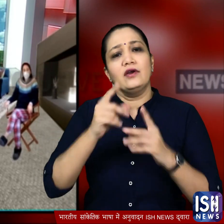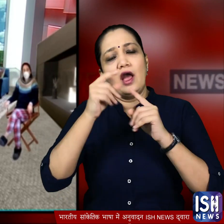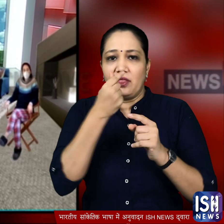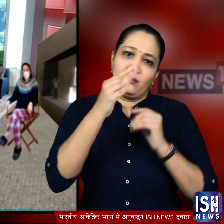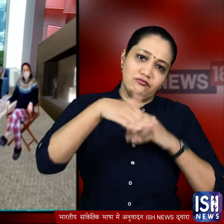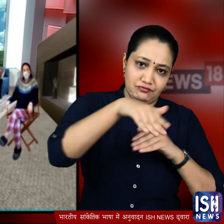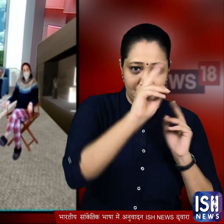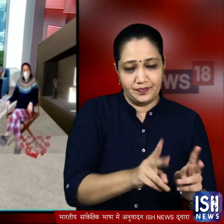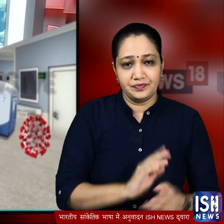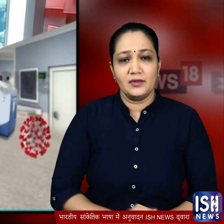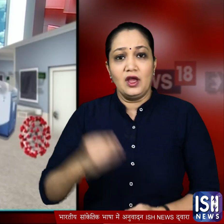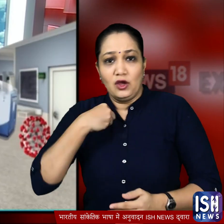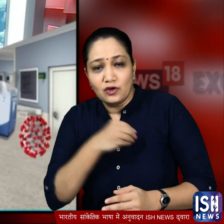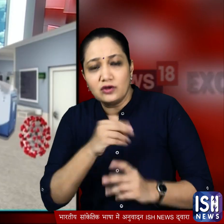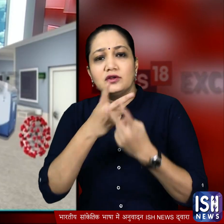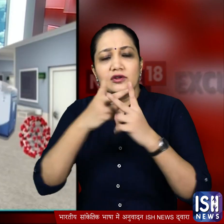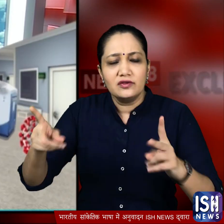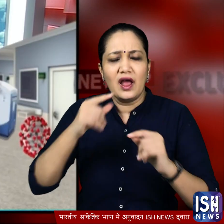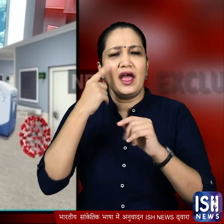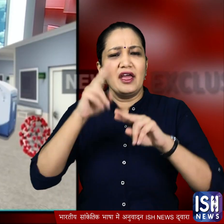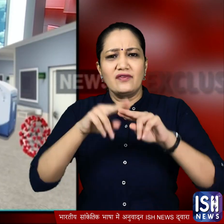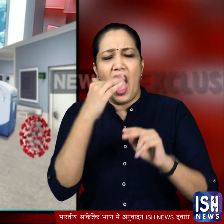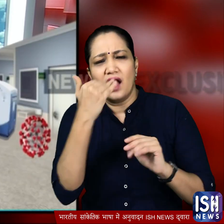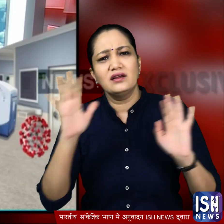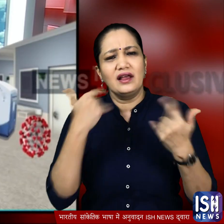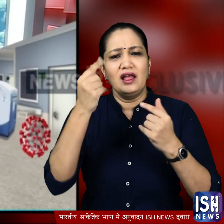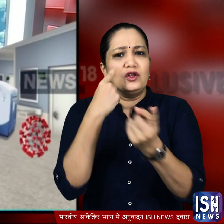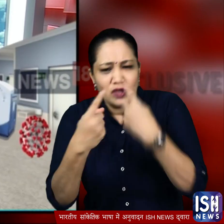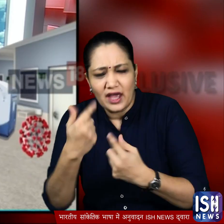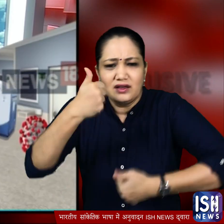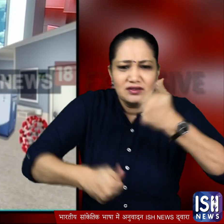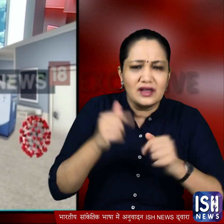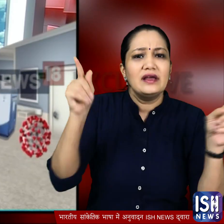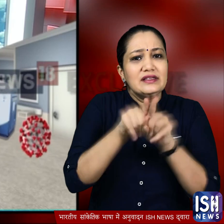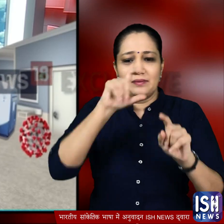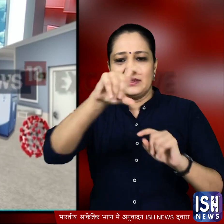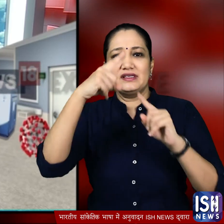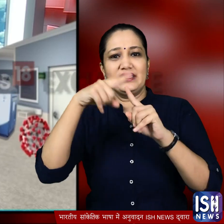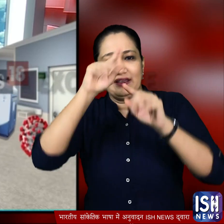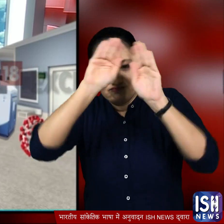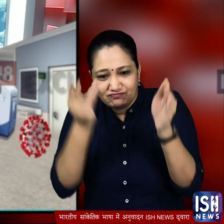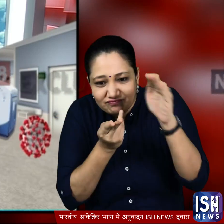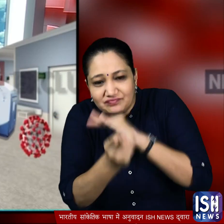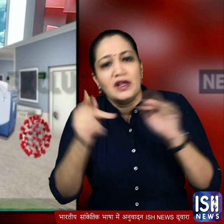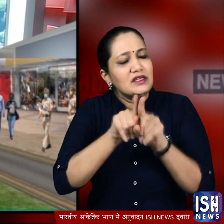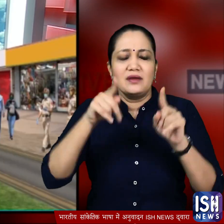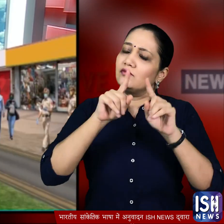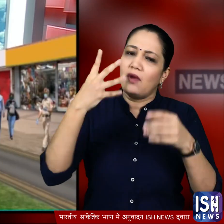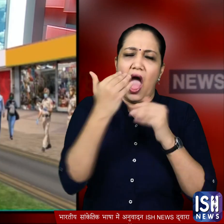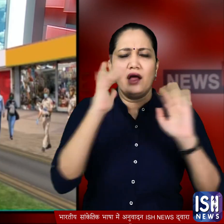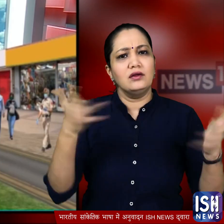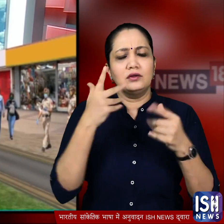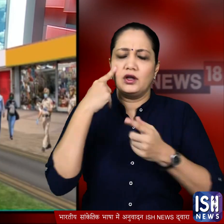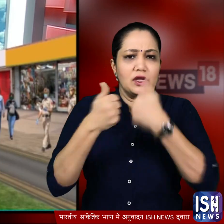दवा जारी रहेगी, जबकि डॉक्टरों को मरीजों के गैर जरूरी टेस्ट बंद करने के लिए कहा गया। इनमें सीटी स्कैन भी शामिल है और कोरोना